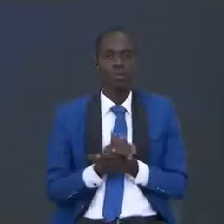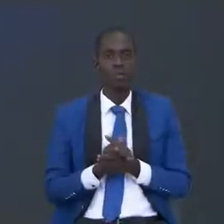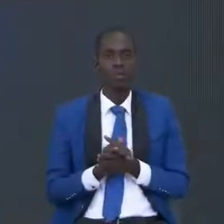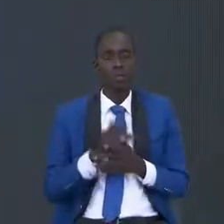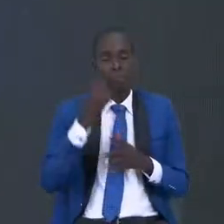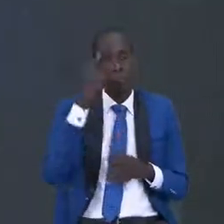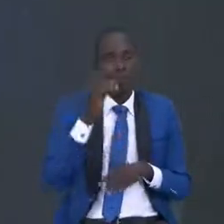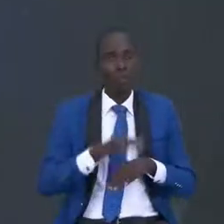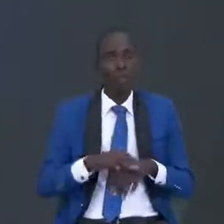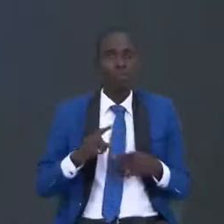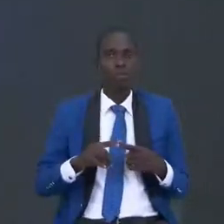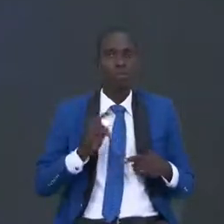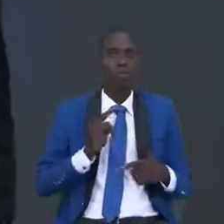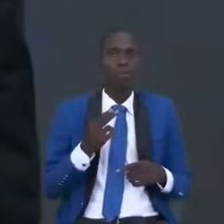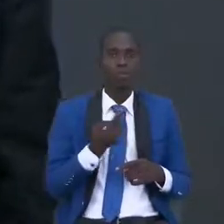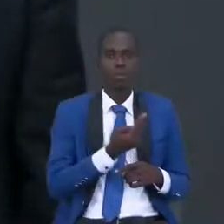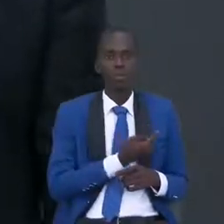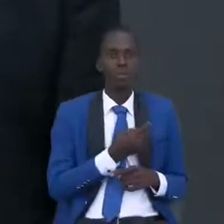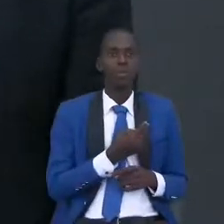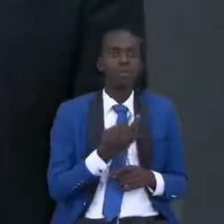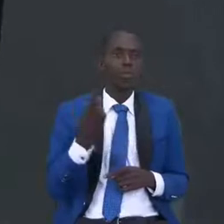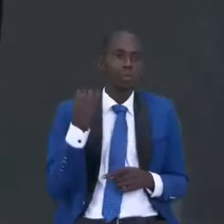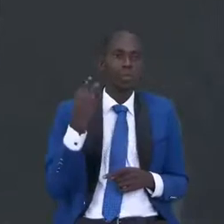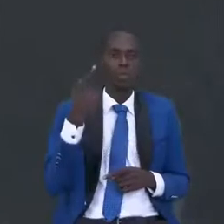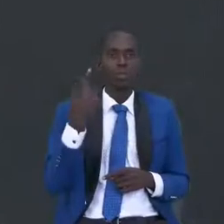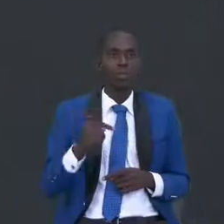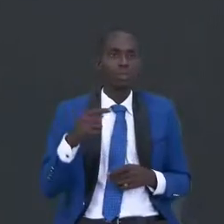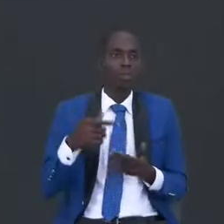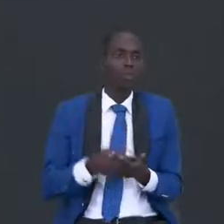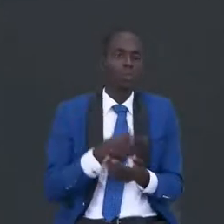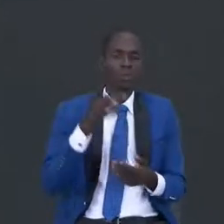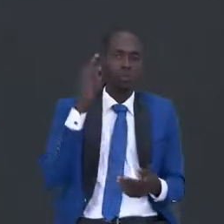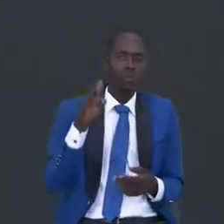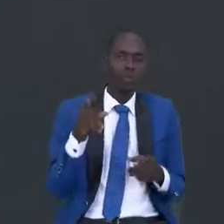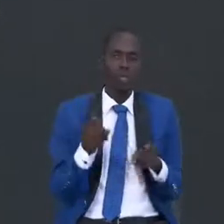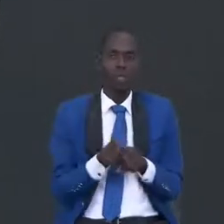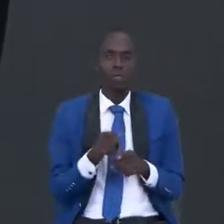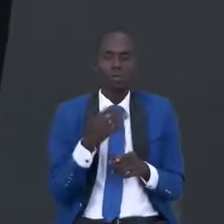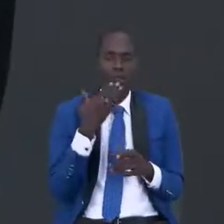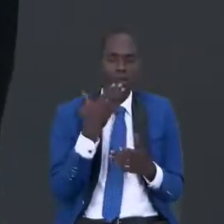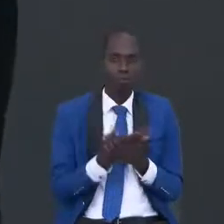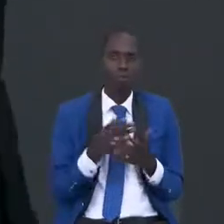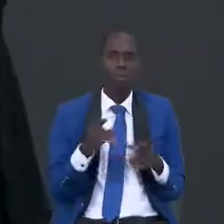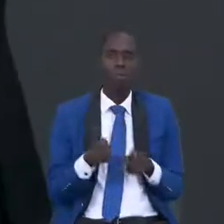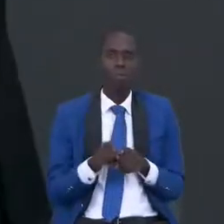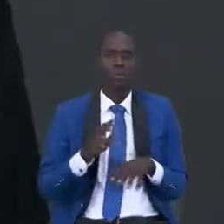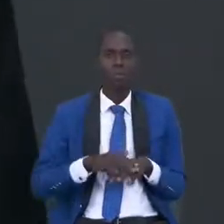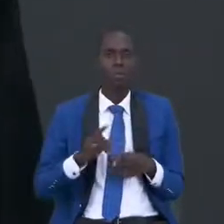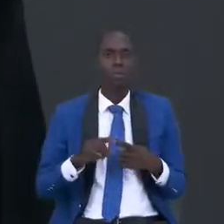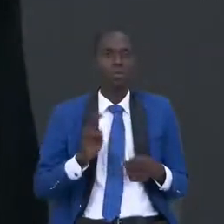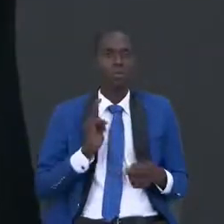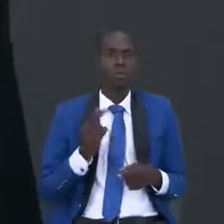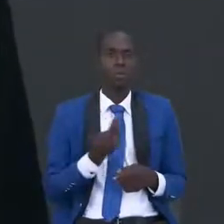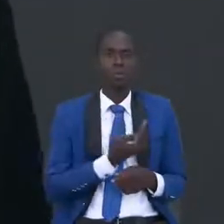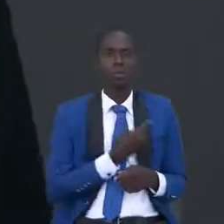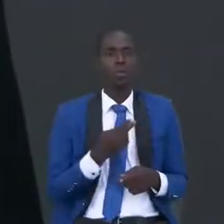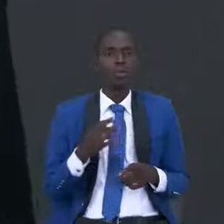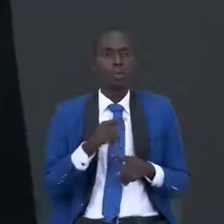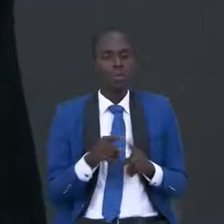bonne nouvelle nous a été annoncée aussi bien qu'à eux, mais la parole qui leur